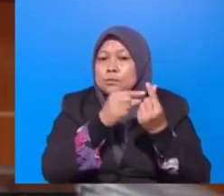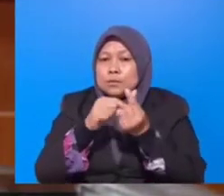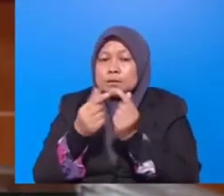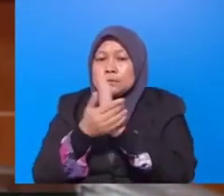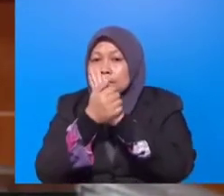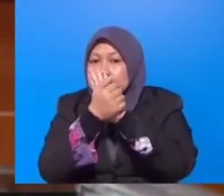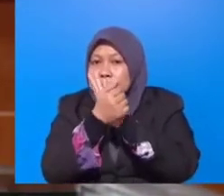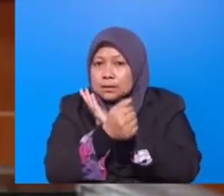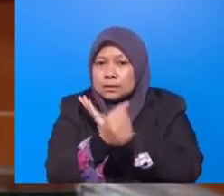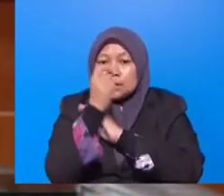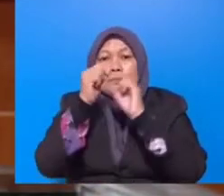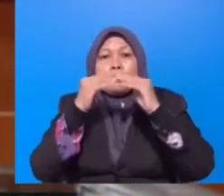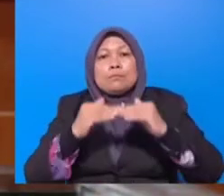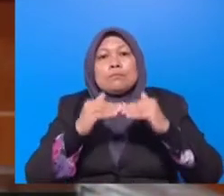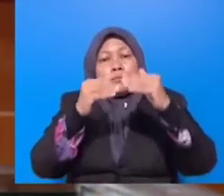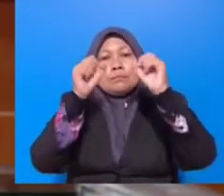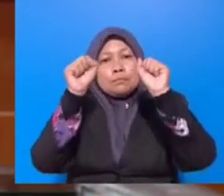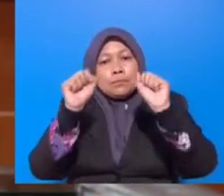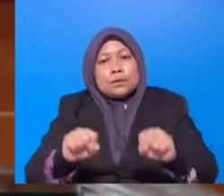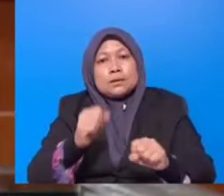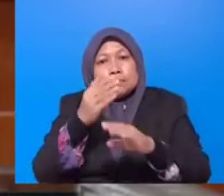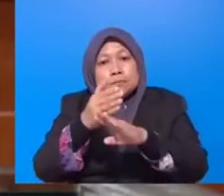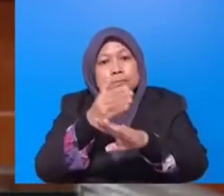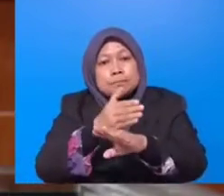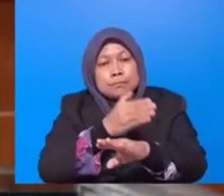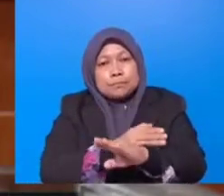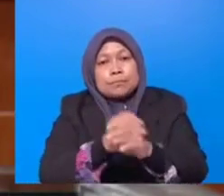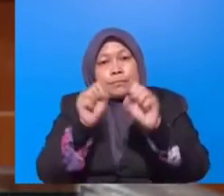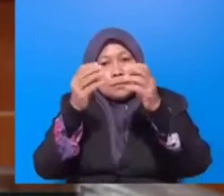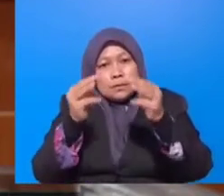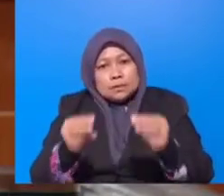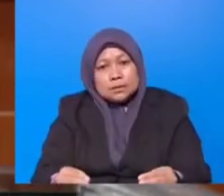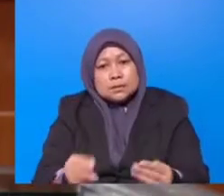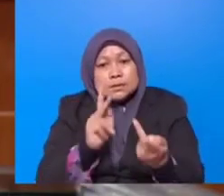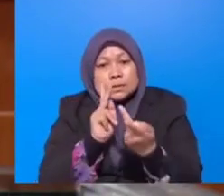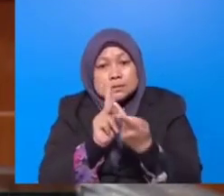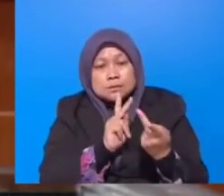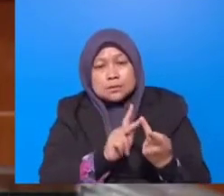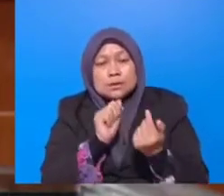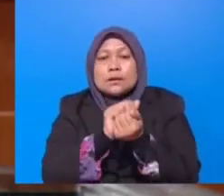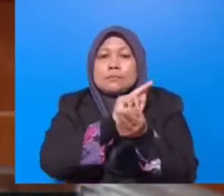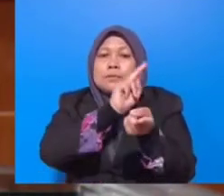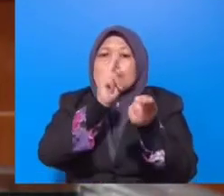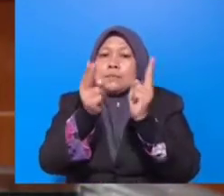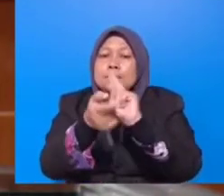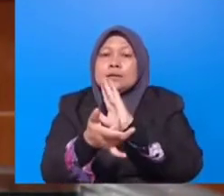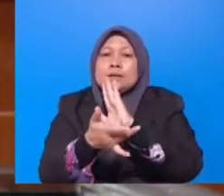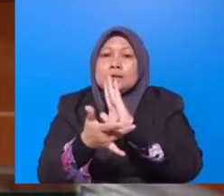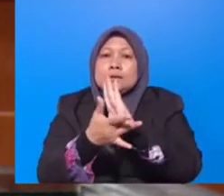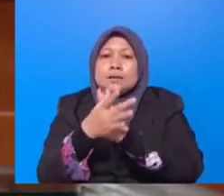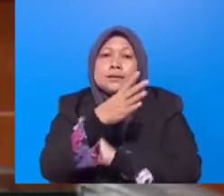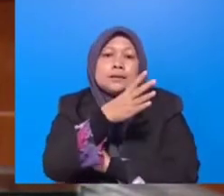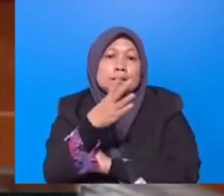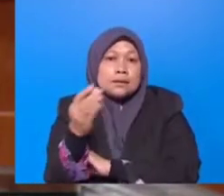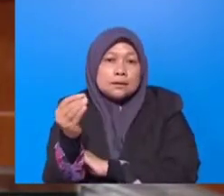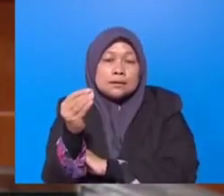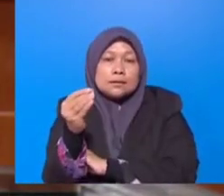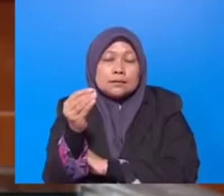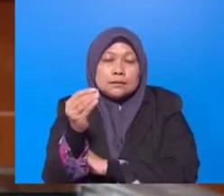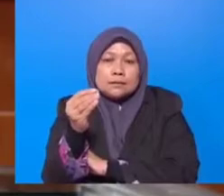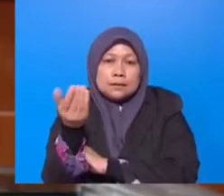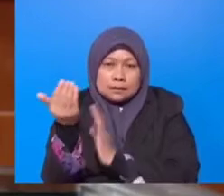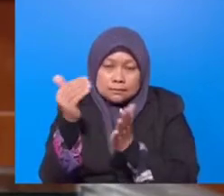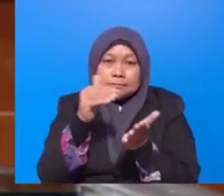yang berupaya memaksimalkan potensi subuh manusia sesuai dengan perubahan teknologi dan Selain itu